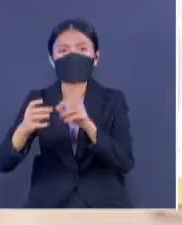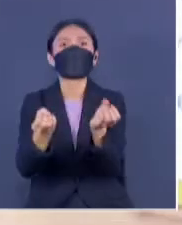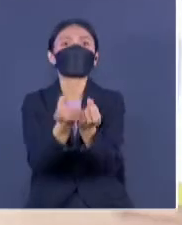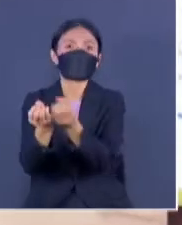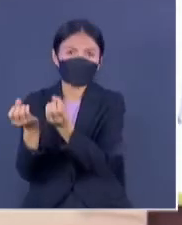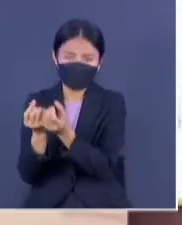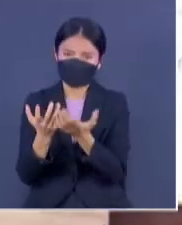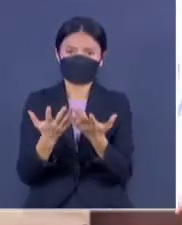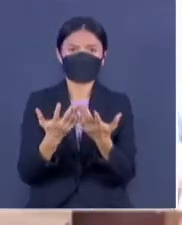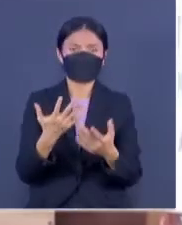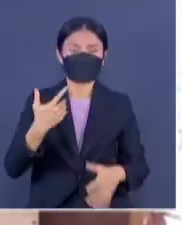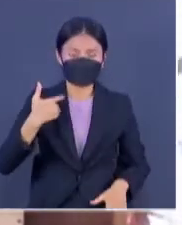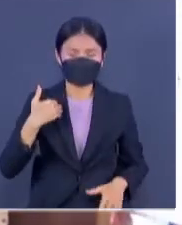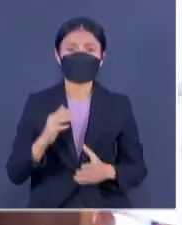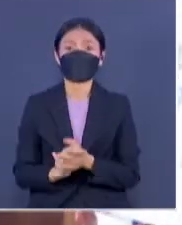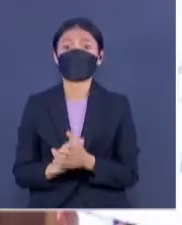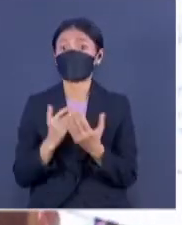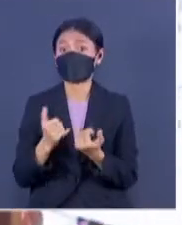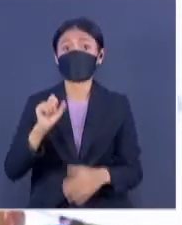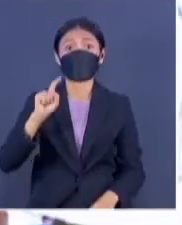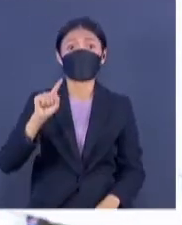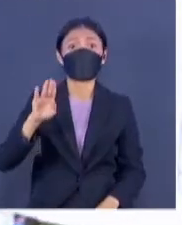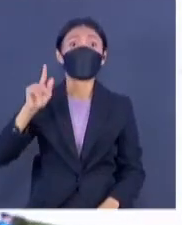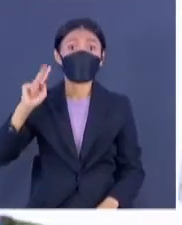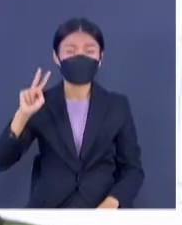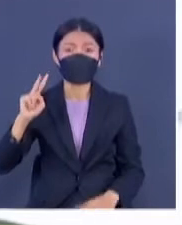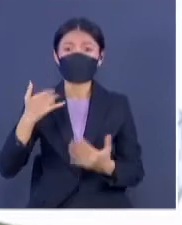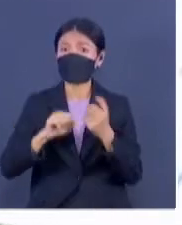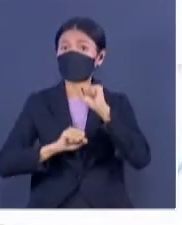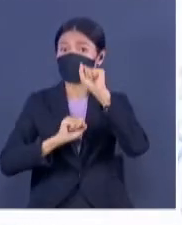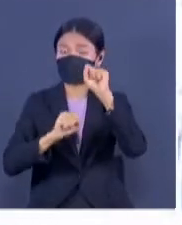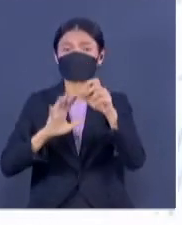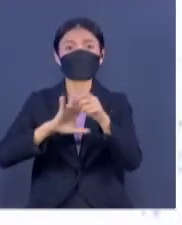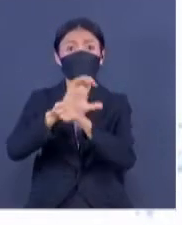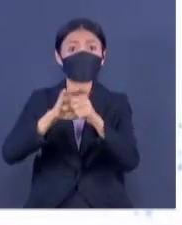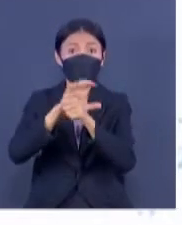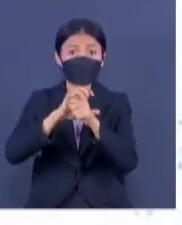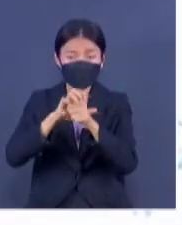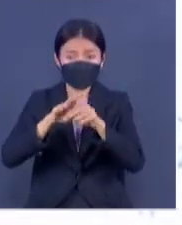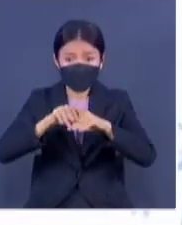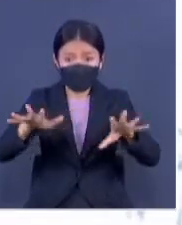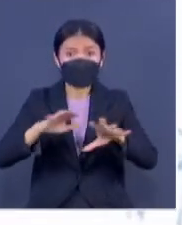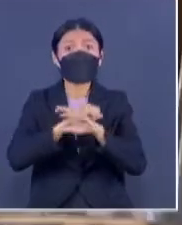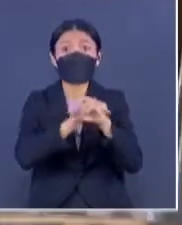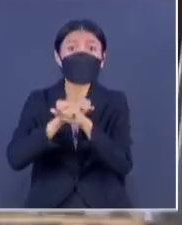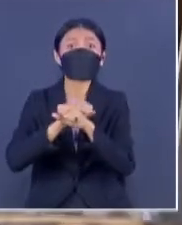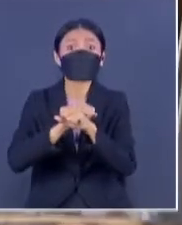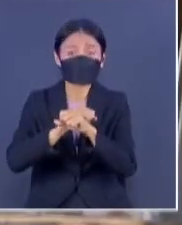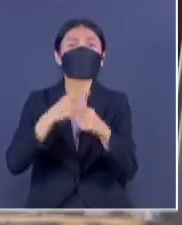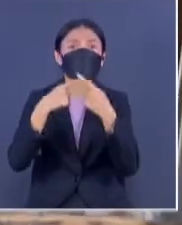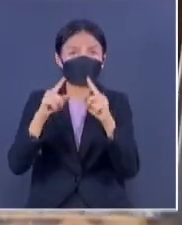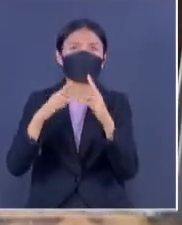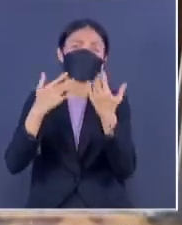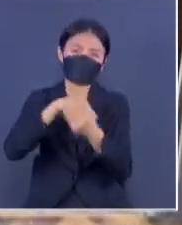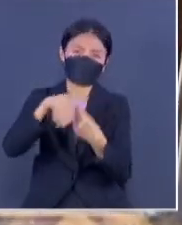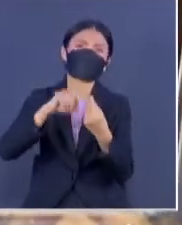ถึงแม้ว่าทางสบคจะย้ำว่ามาตรการนี้เป็นไปเพื่อการควบคุมการแพร่ระบาดของโควิด-19 แต่ผลที่ตามมาคือผลกระทบด้านเศรษฐ